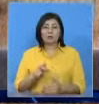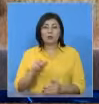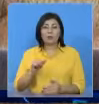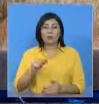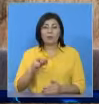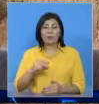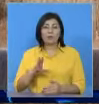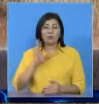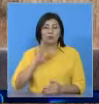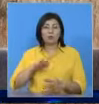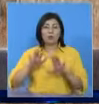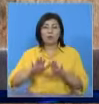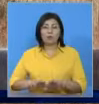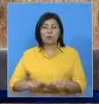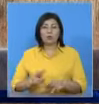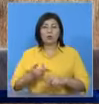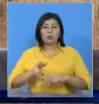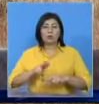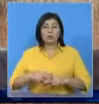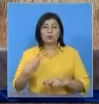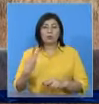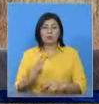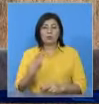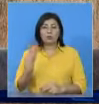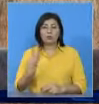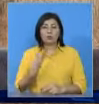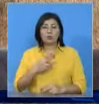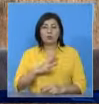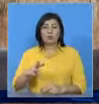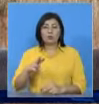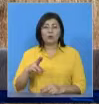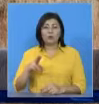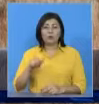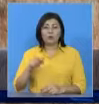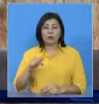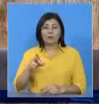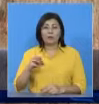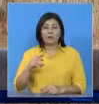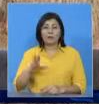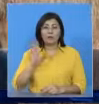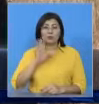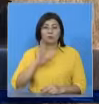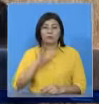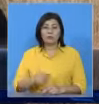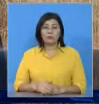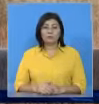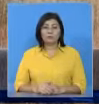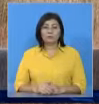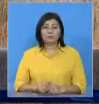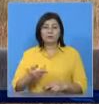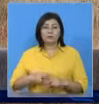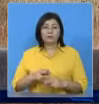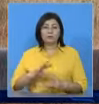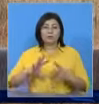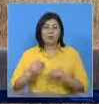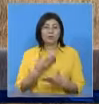су қалып тұр. Сондықтан мына 2-4 миллион кубометр су жіберілгенмен, бірақ бұның біз нәтижесін көрмей